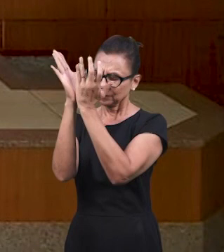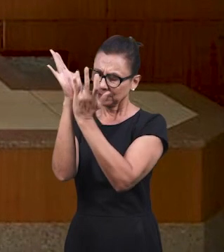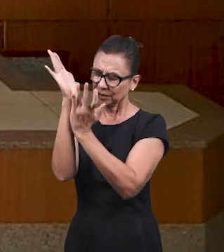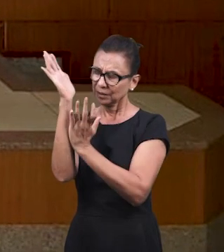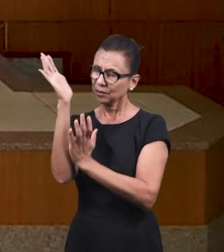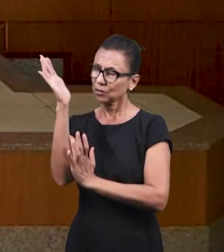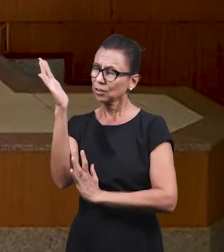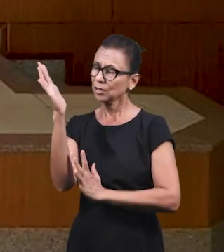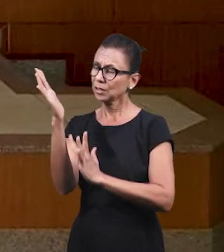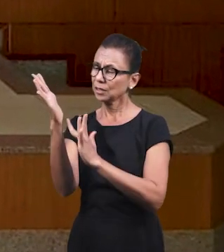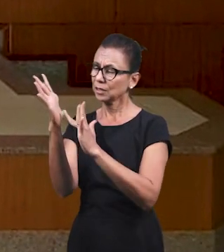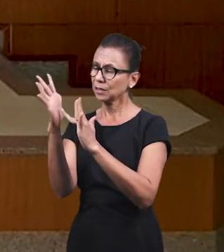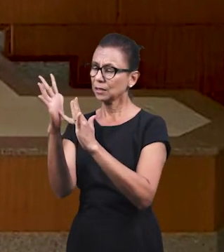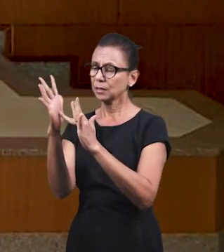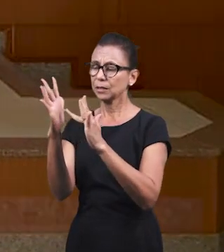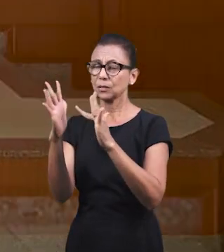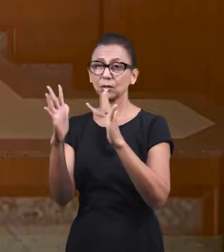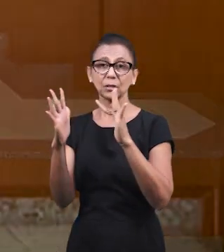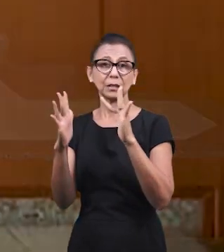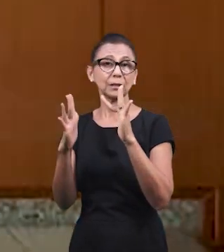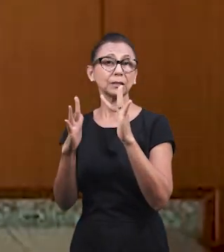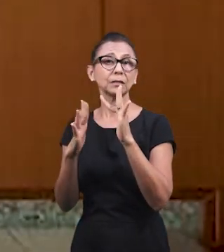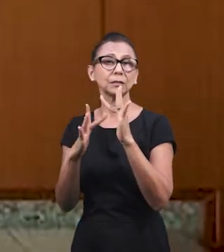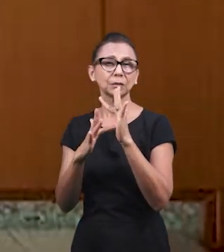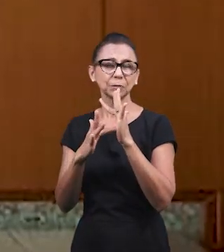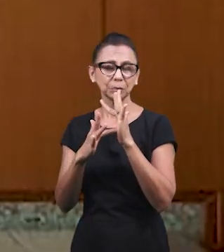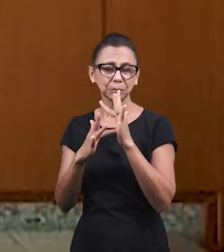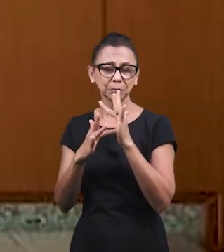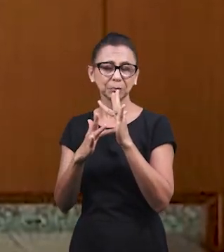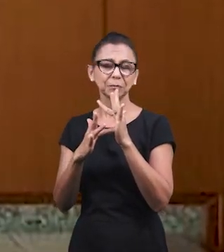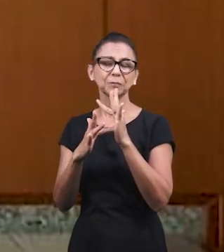с они эти